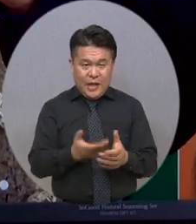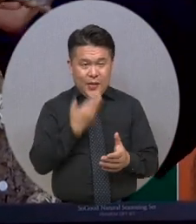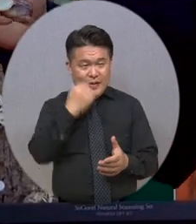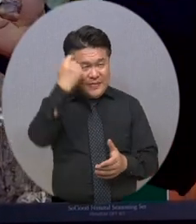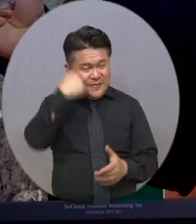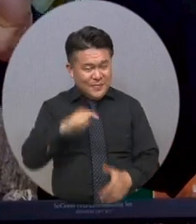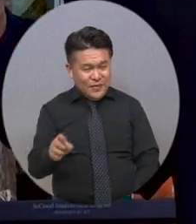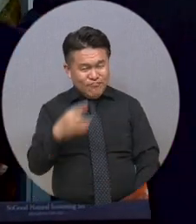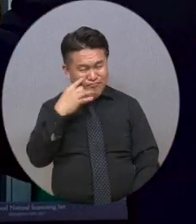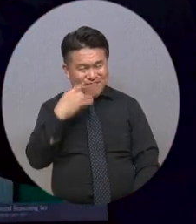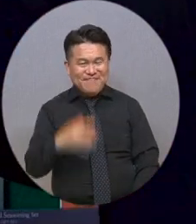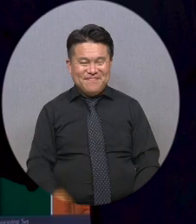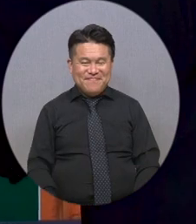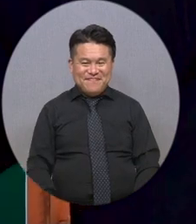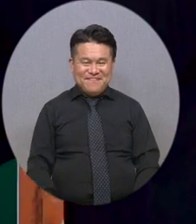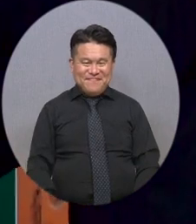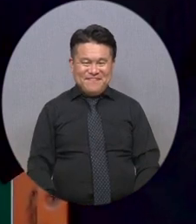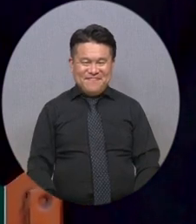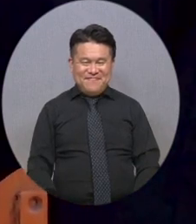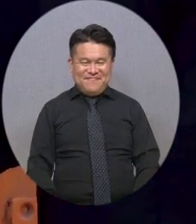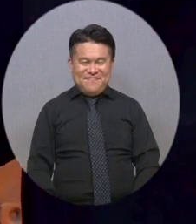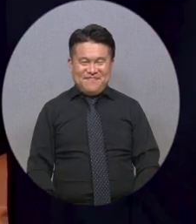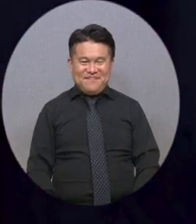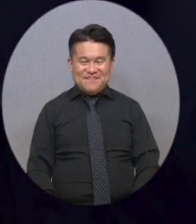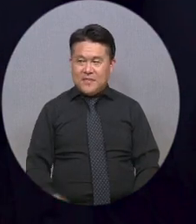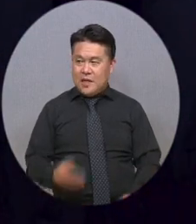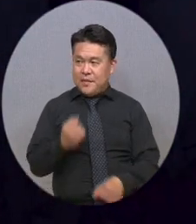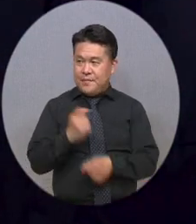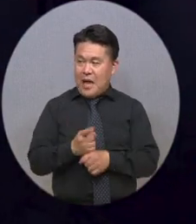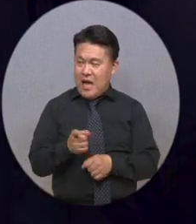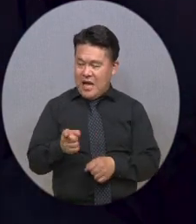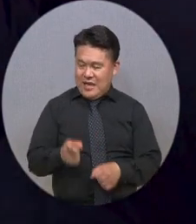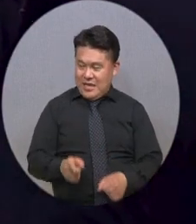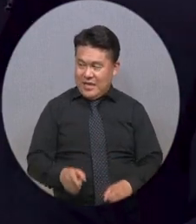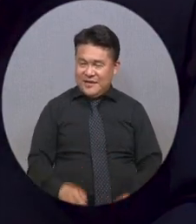아, 짜짜. 쟤도 벌써 먹었잖아.